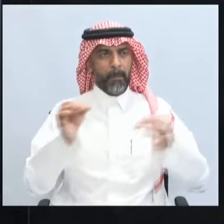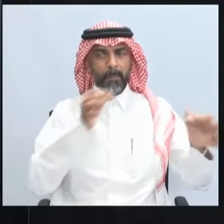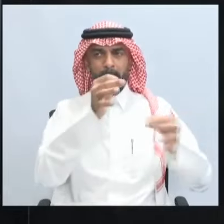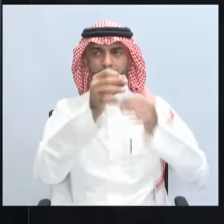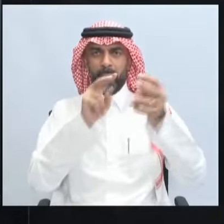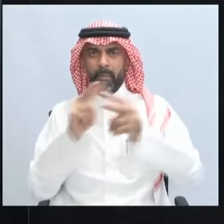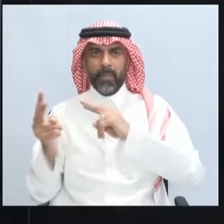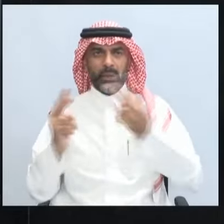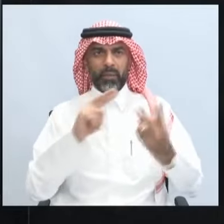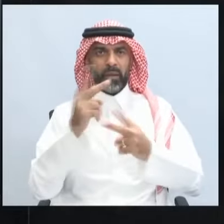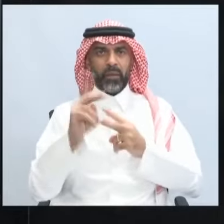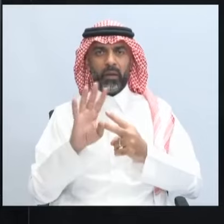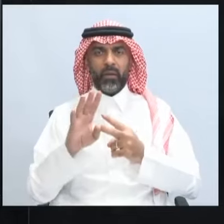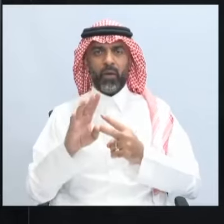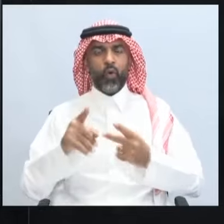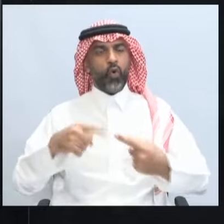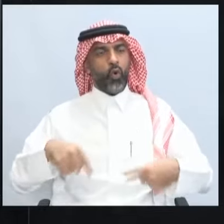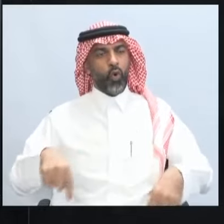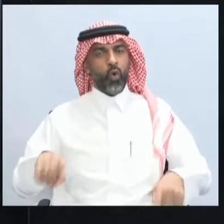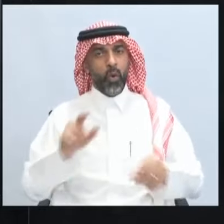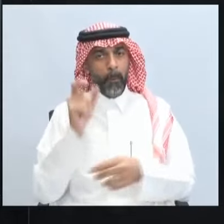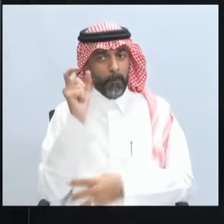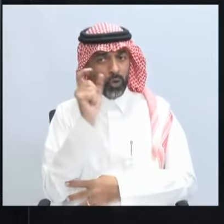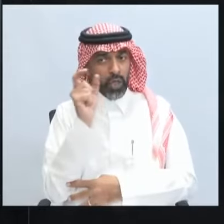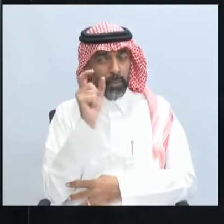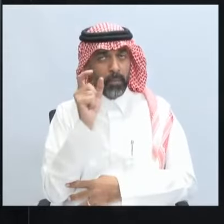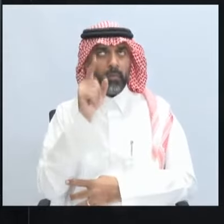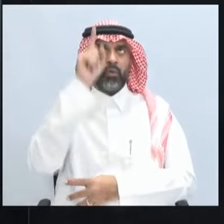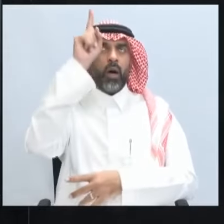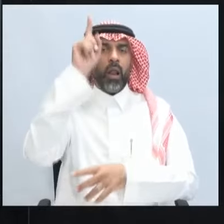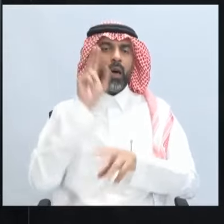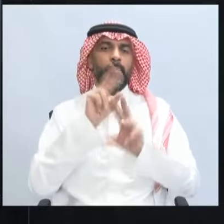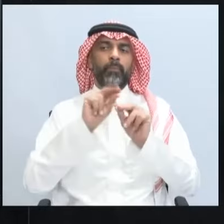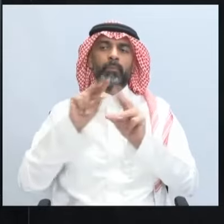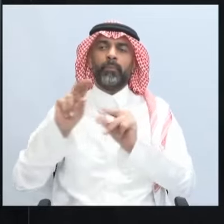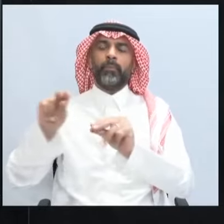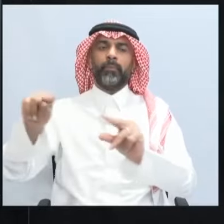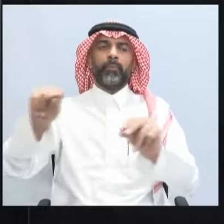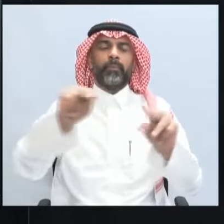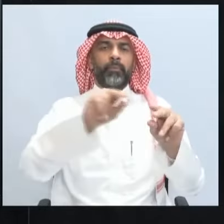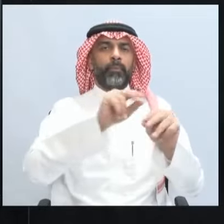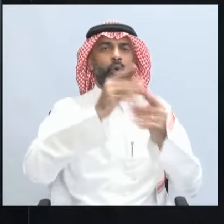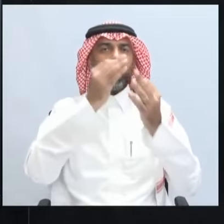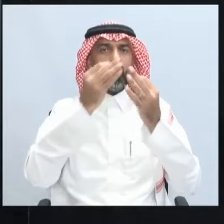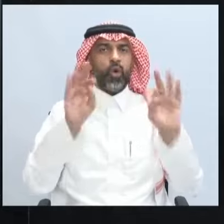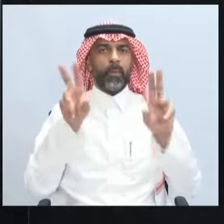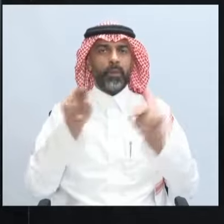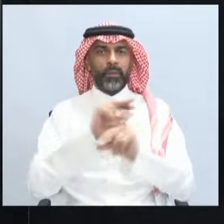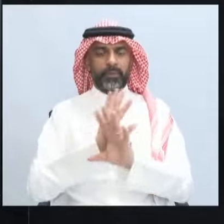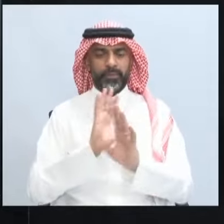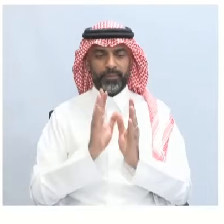لان الله عز وجل اخبر ان الناس سواسيه يا ايها الذين في قضيه